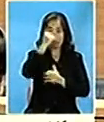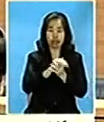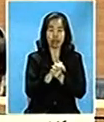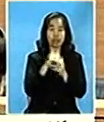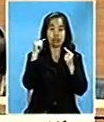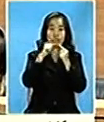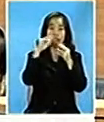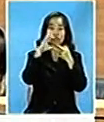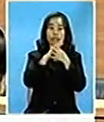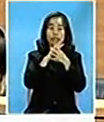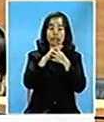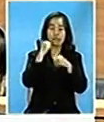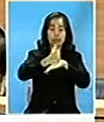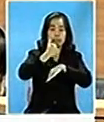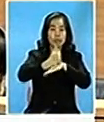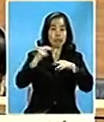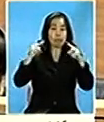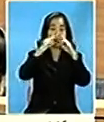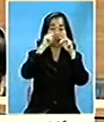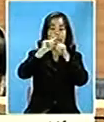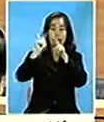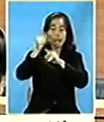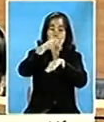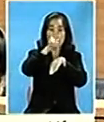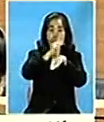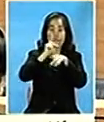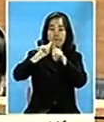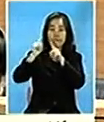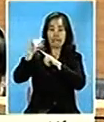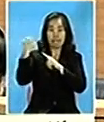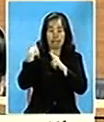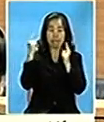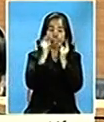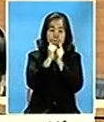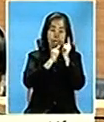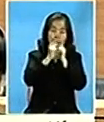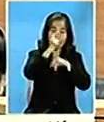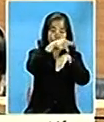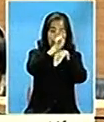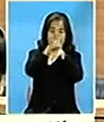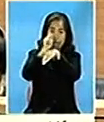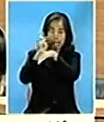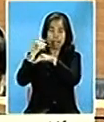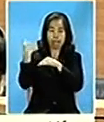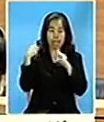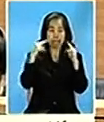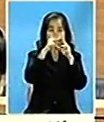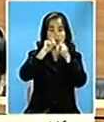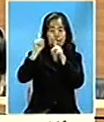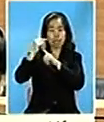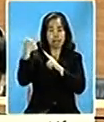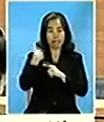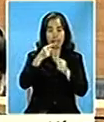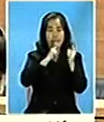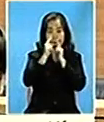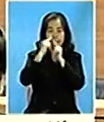าเจ้ากระทรวงมาเนี่ยนะปลัดกระทรวงมาดิฉันคุยเรื่องนี้ทุกกระทรวงนะรวมทั้งสำนักงบด้วยเขาถาม